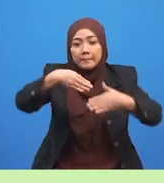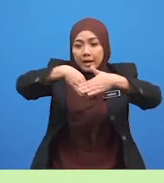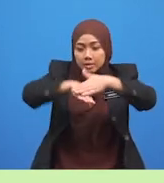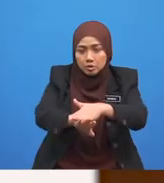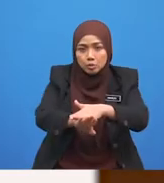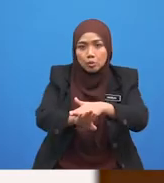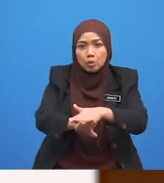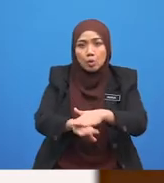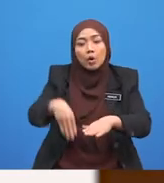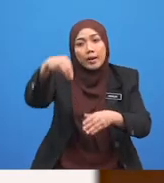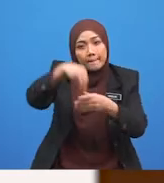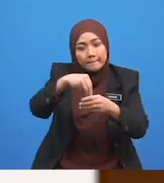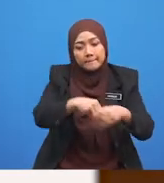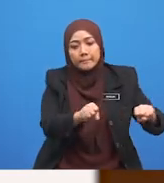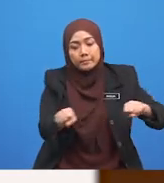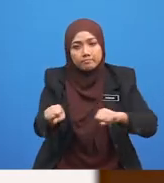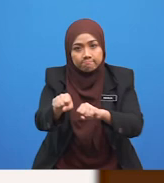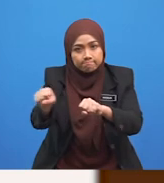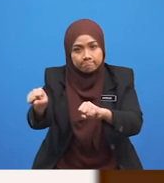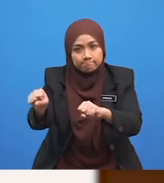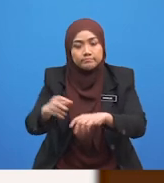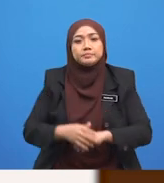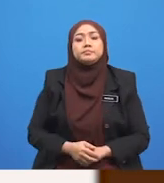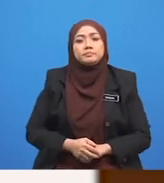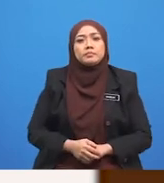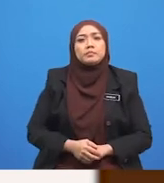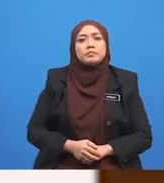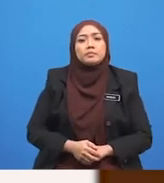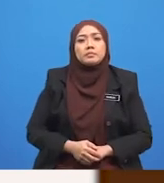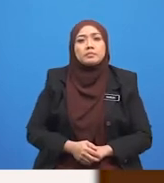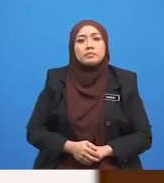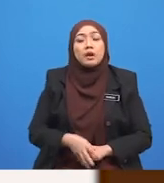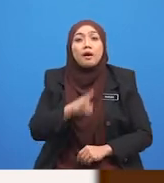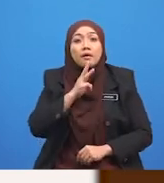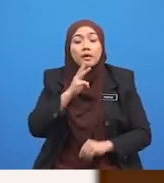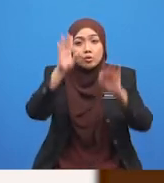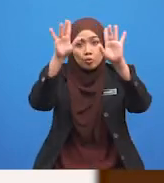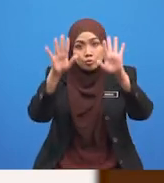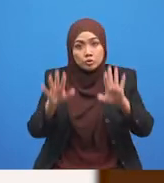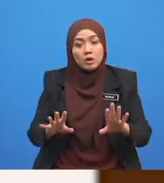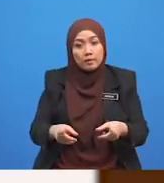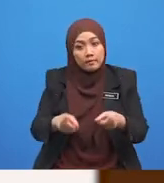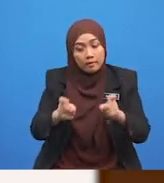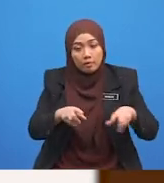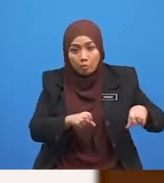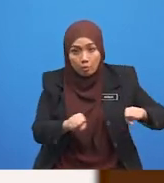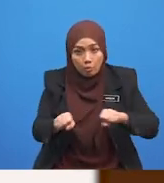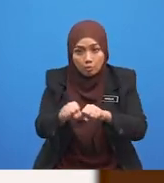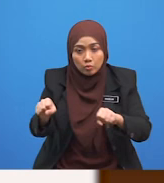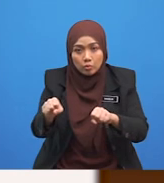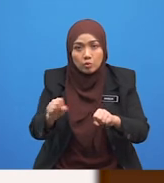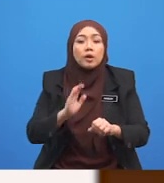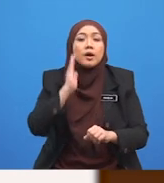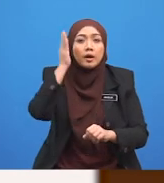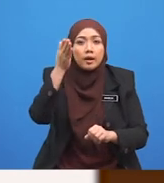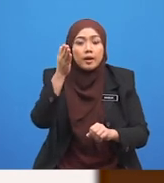sungai. Tahap kelajuan air hujan akan mempengaruhi jumlah kandungan air sungai.